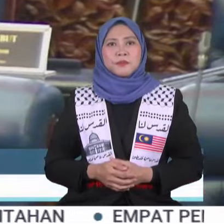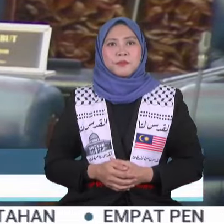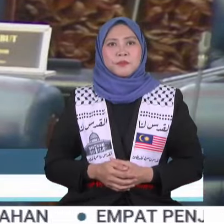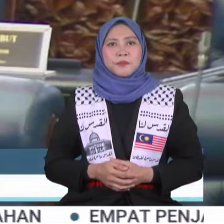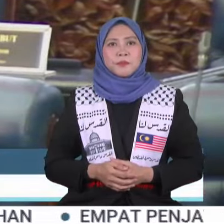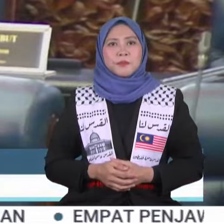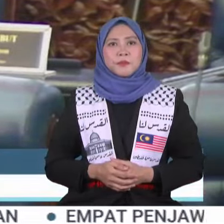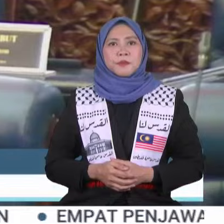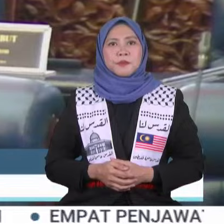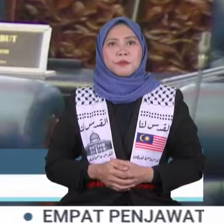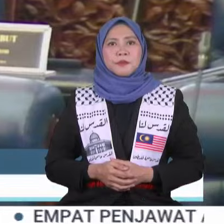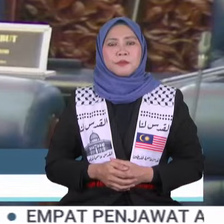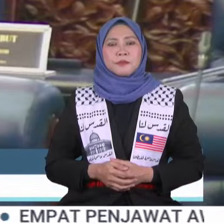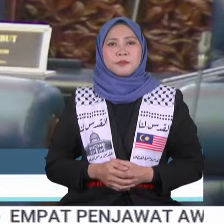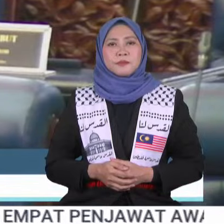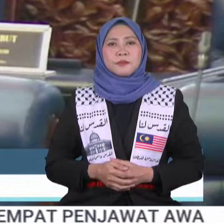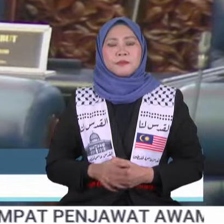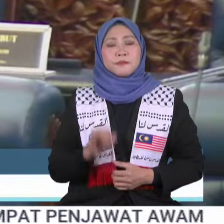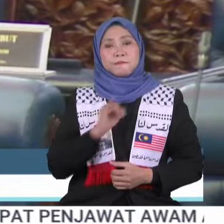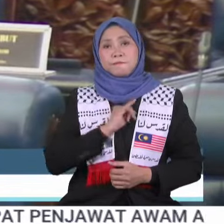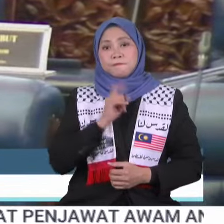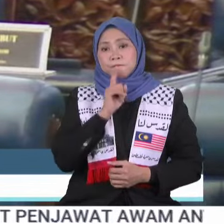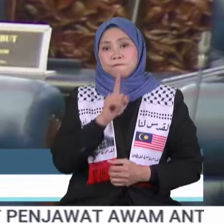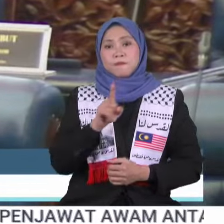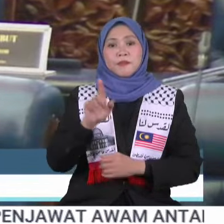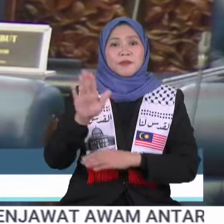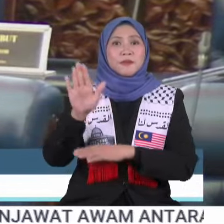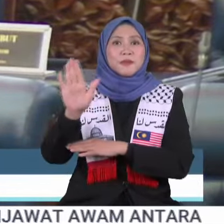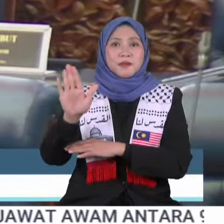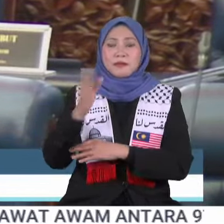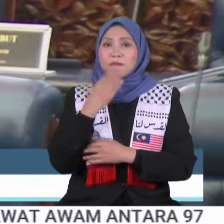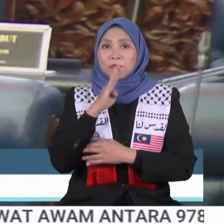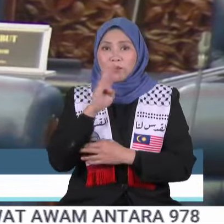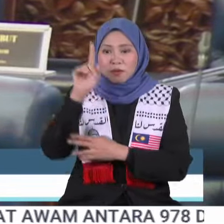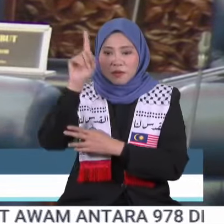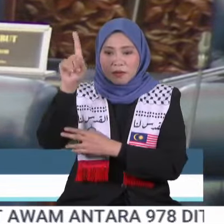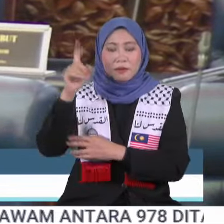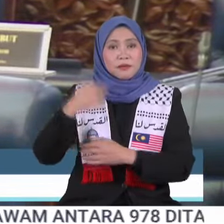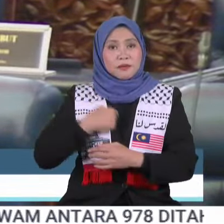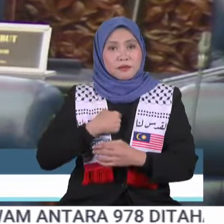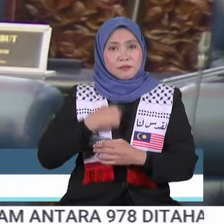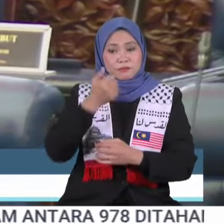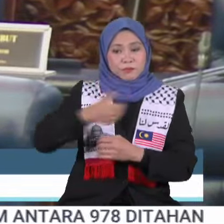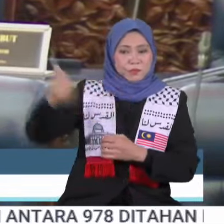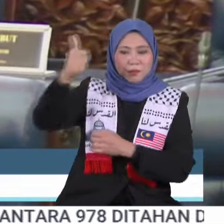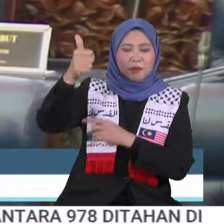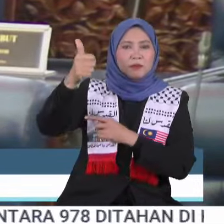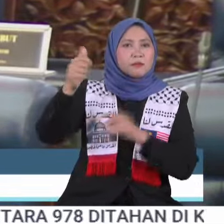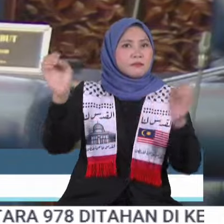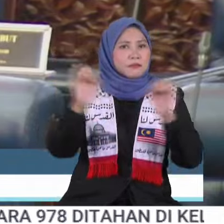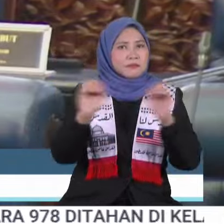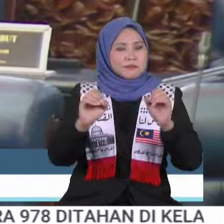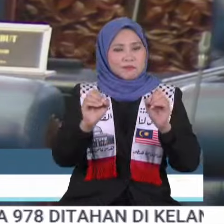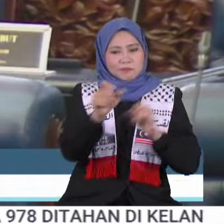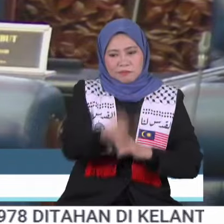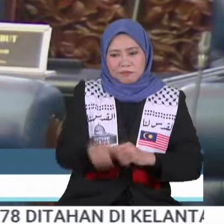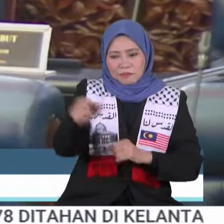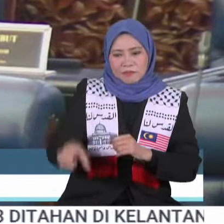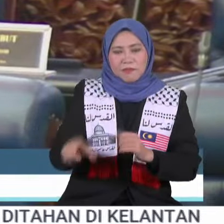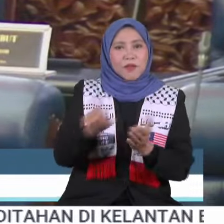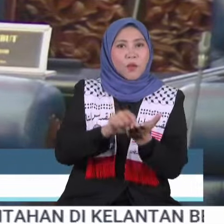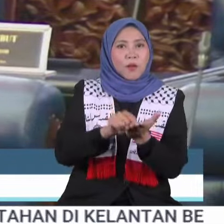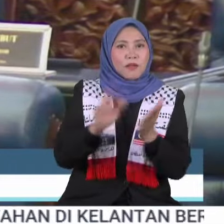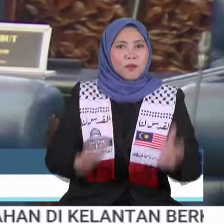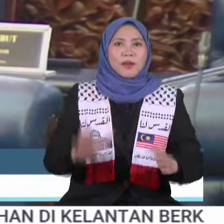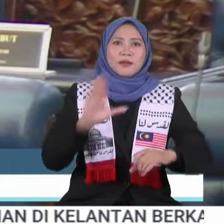dimakmurkan jadi saya beri jaminan Alhamdulillah sejak Saya memegang portfolio ini tidak ada seorang pun wartawan yang telah